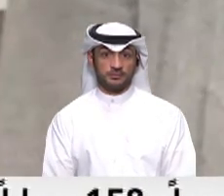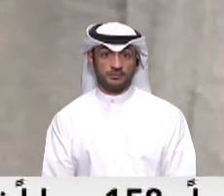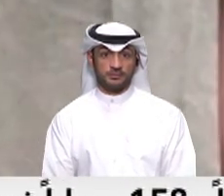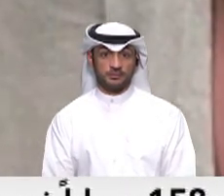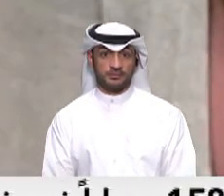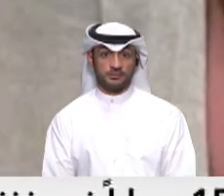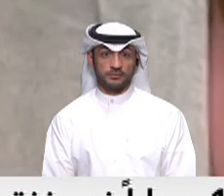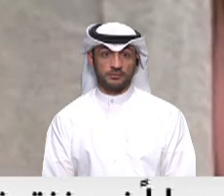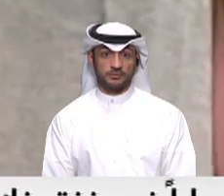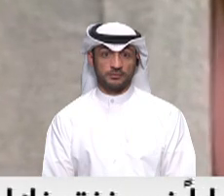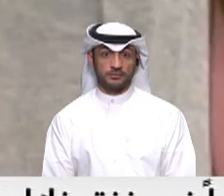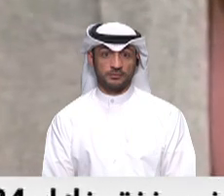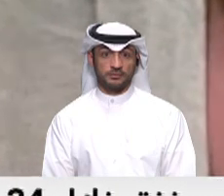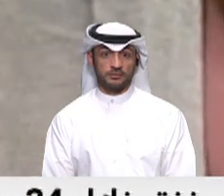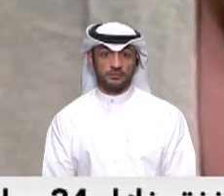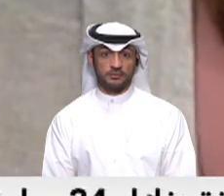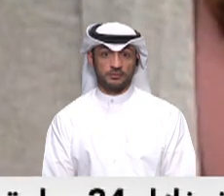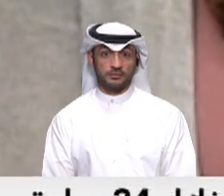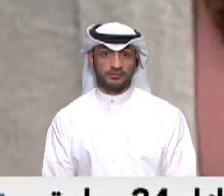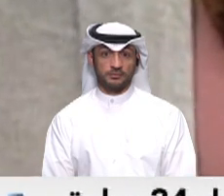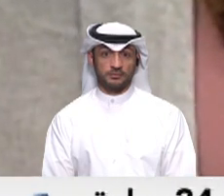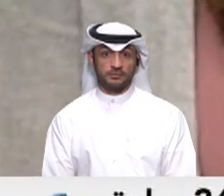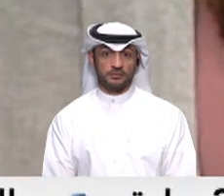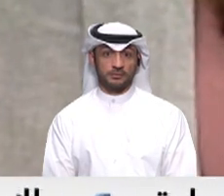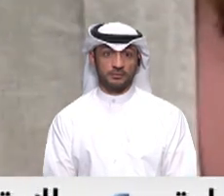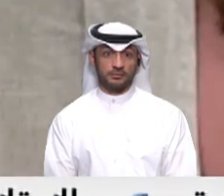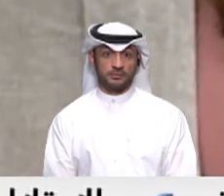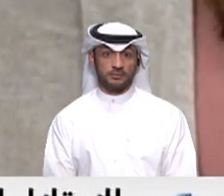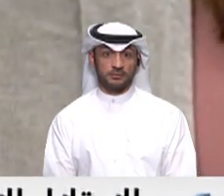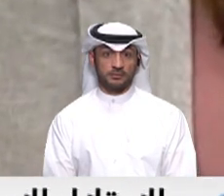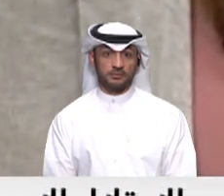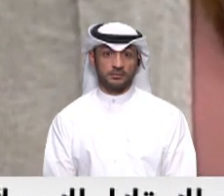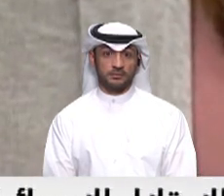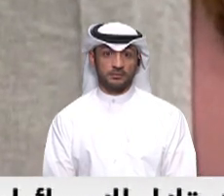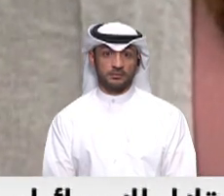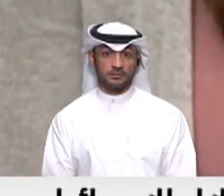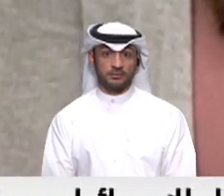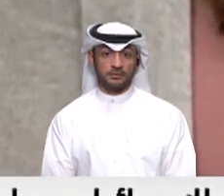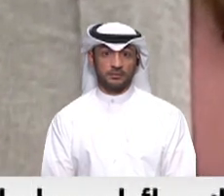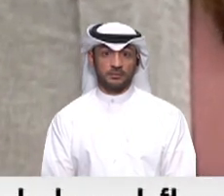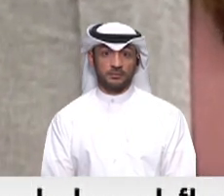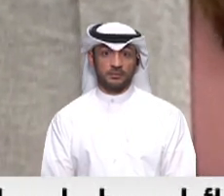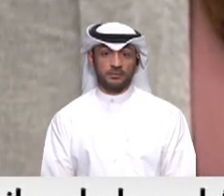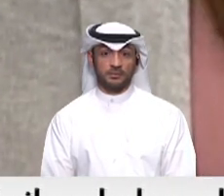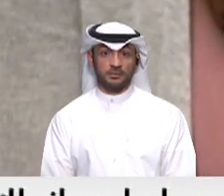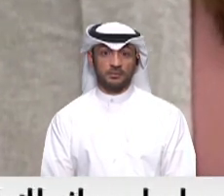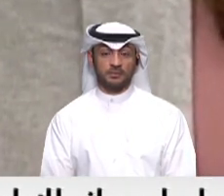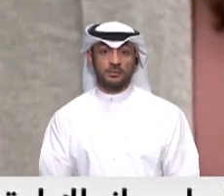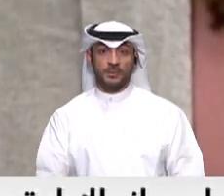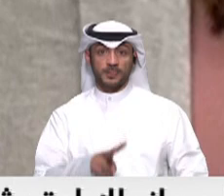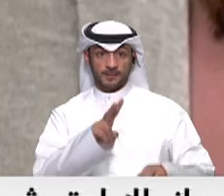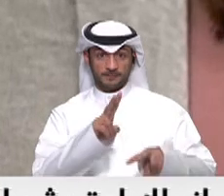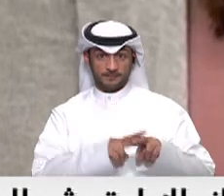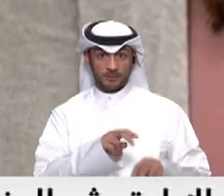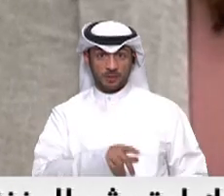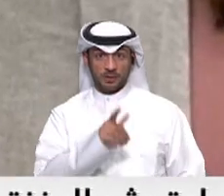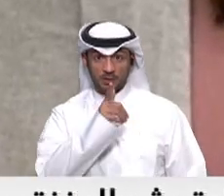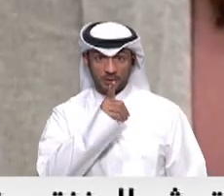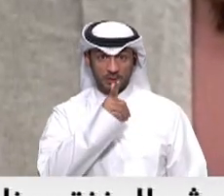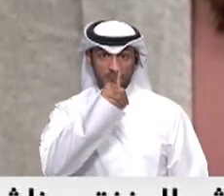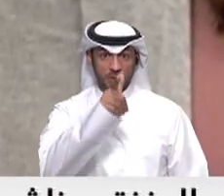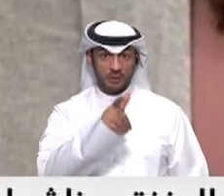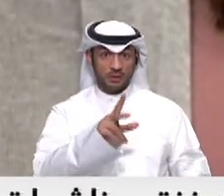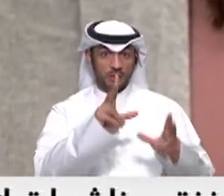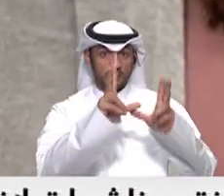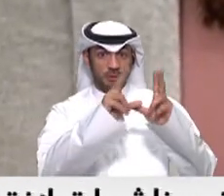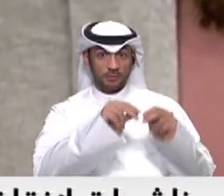بحسب تحذيرات الجيش الإسرائيلي، الذي طلب من اللبنانيون المتواجدون بالقرب من أي منشأة مالية